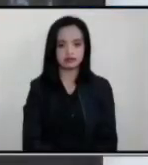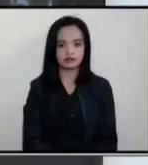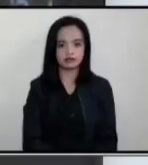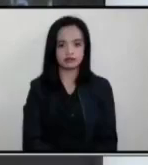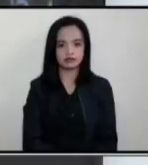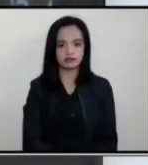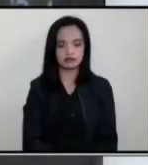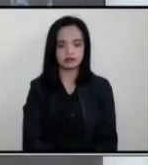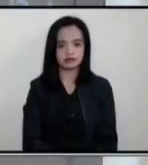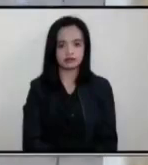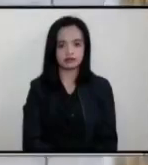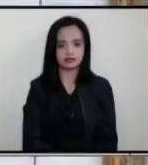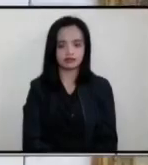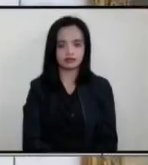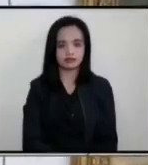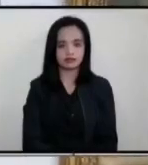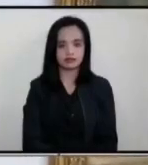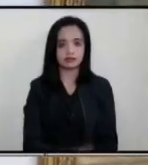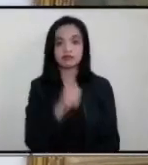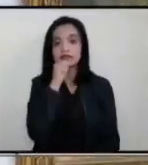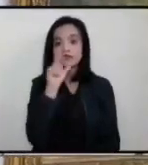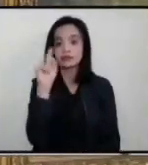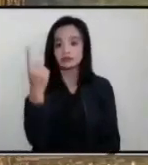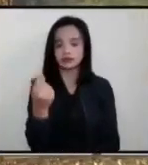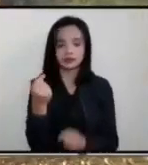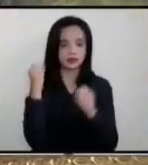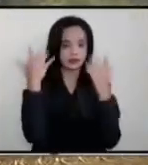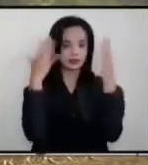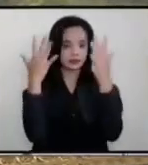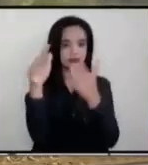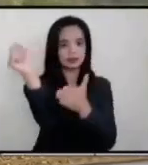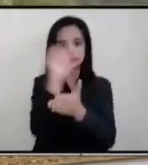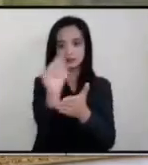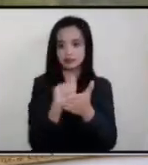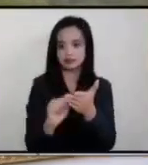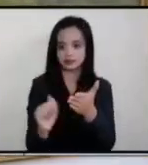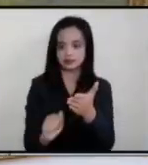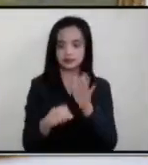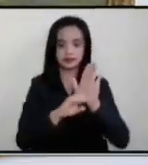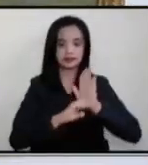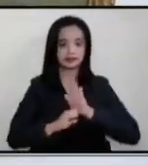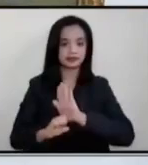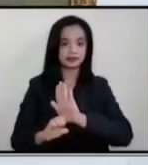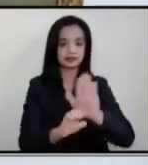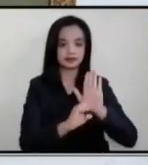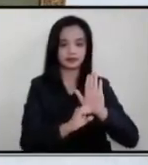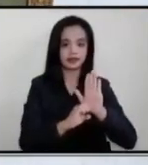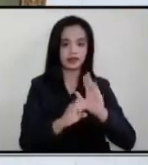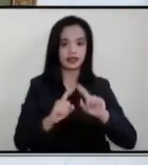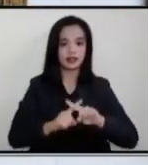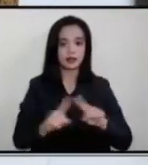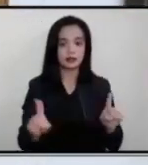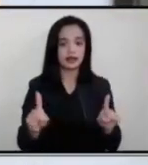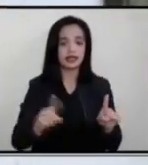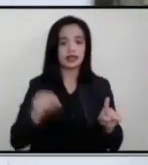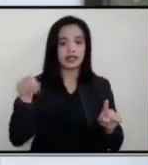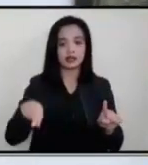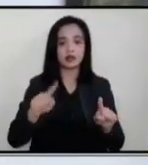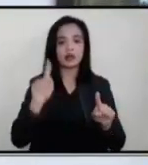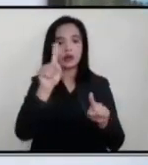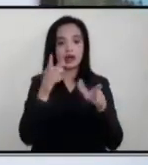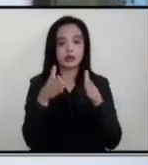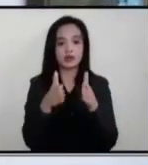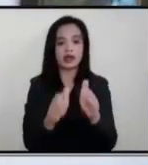Hindi lamang pagbibigay-pugay sa mga likhang siling ang art exhibits, ngunit isa ring epektibong paraan upang anyayahan